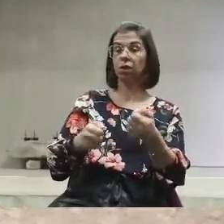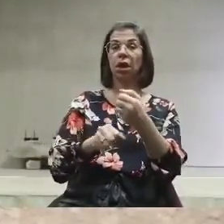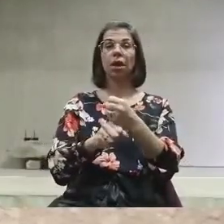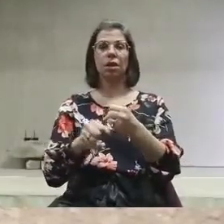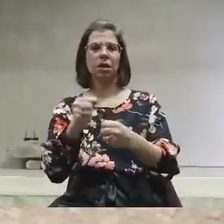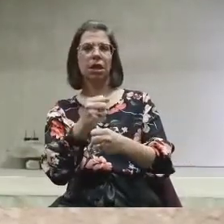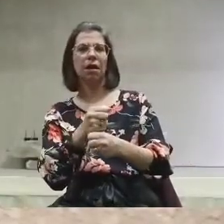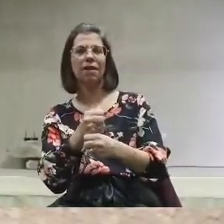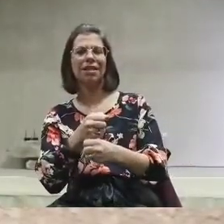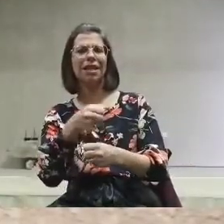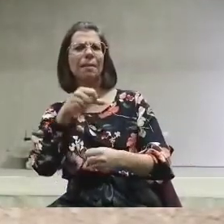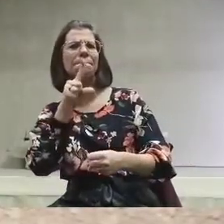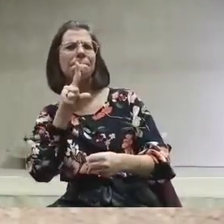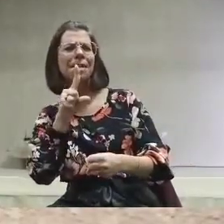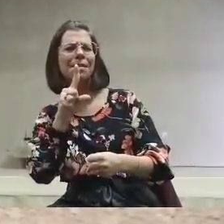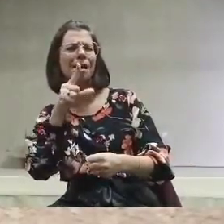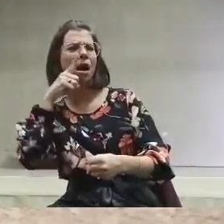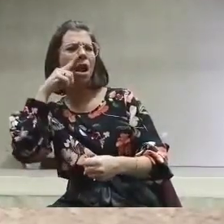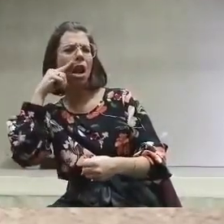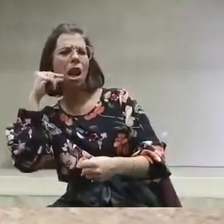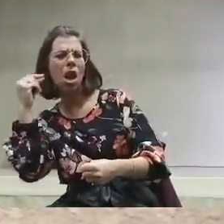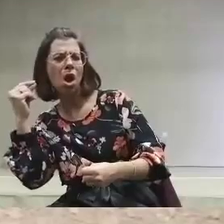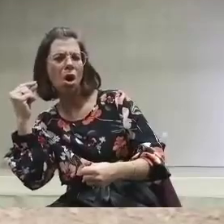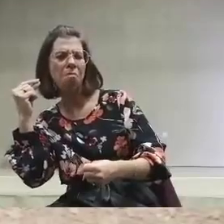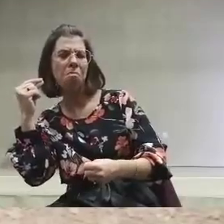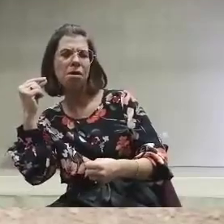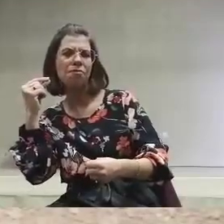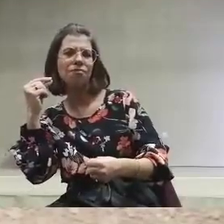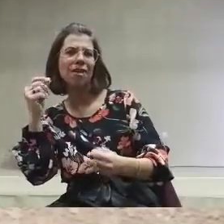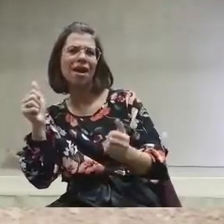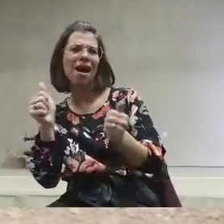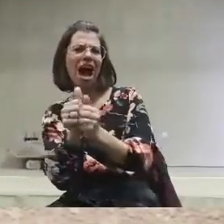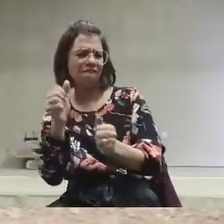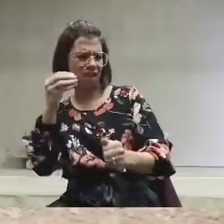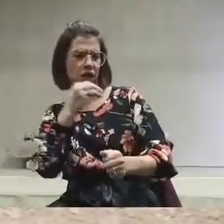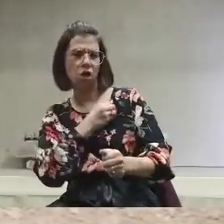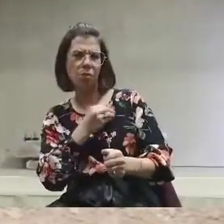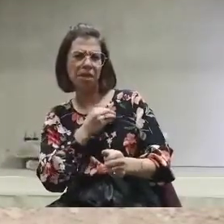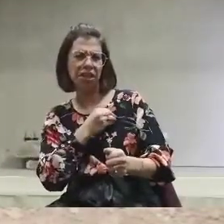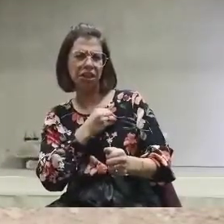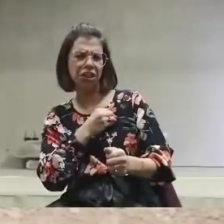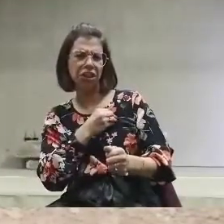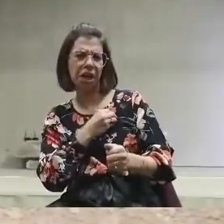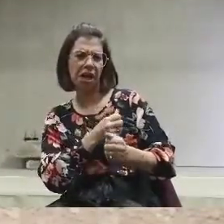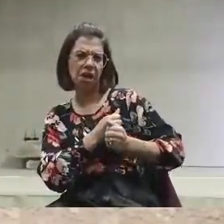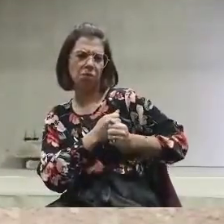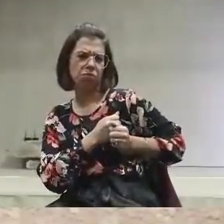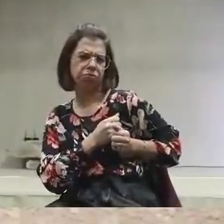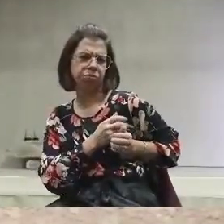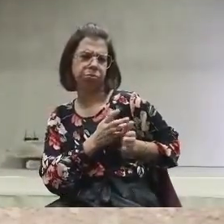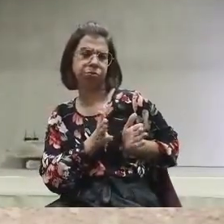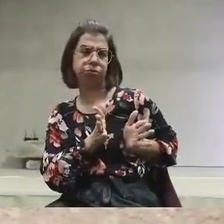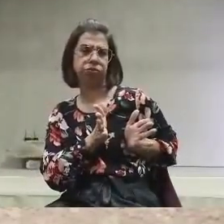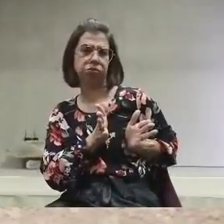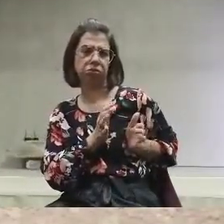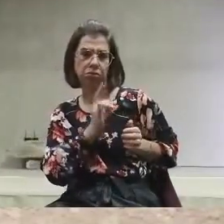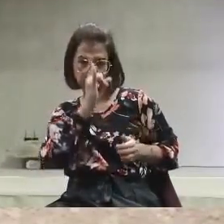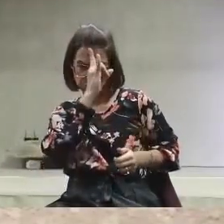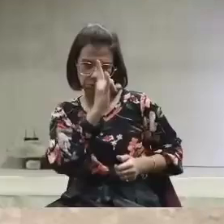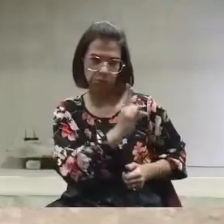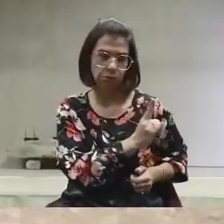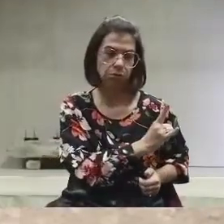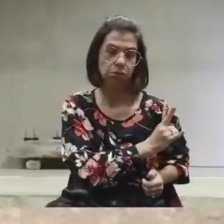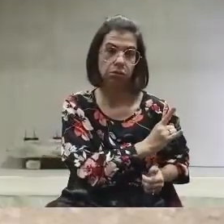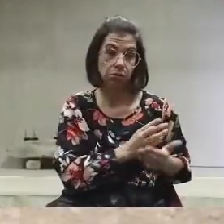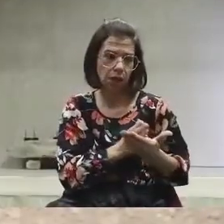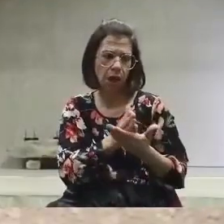à Satan. Il lui a donné par le péché le pouvoir à l'ennemi de venir voler, égorger, détruire. Et c'est la raison